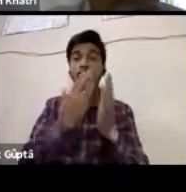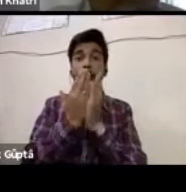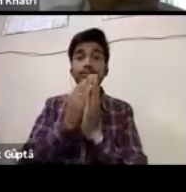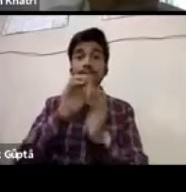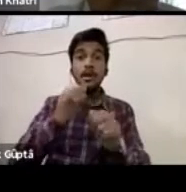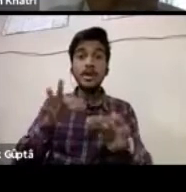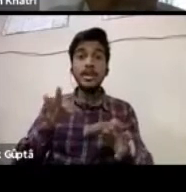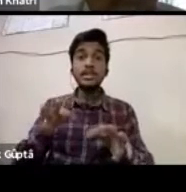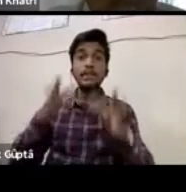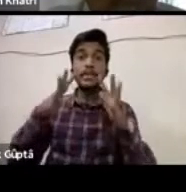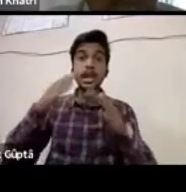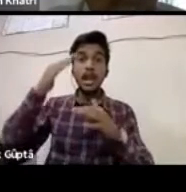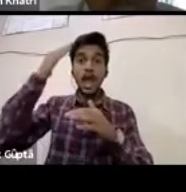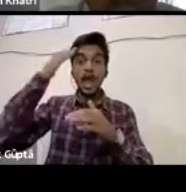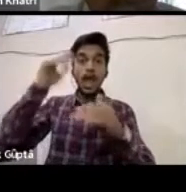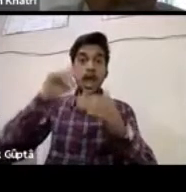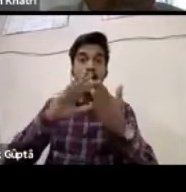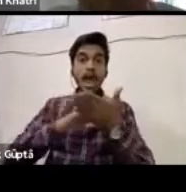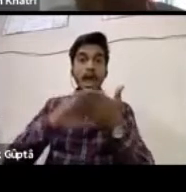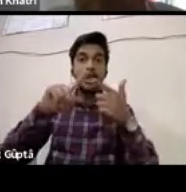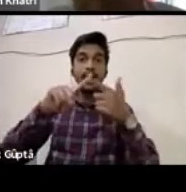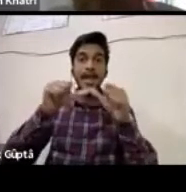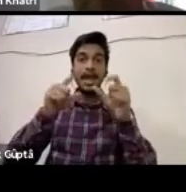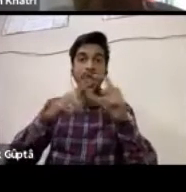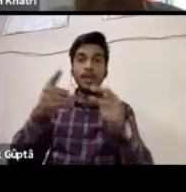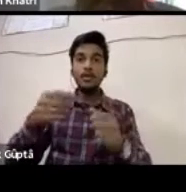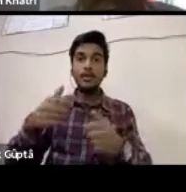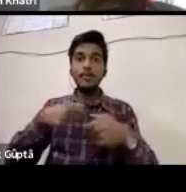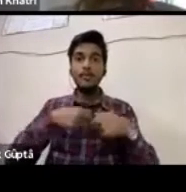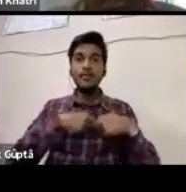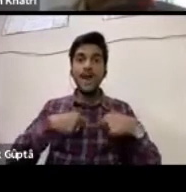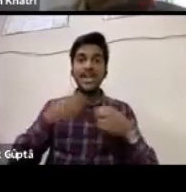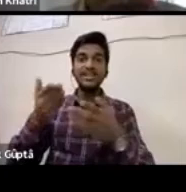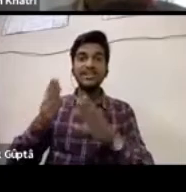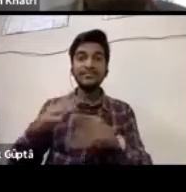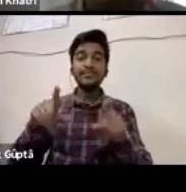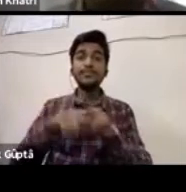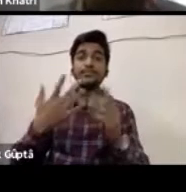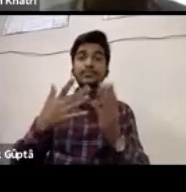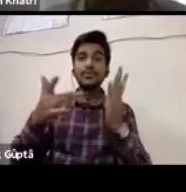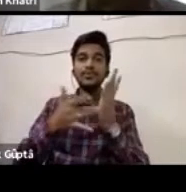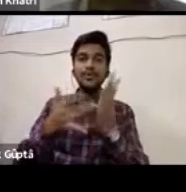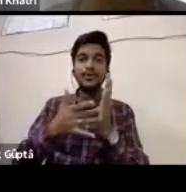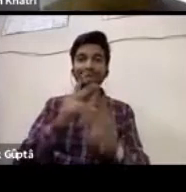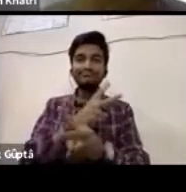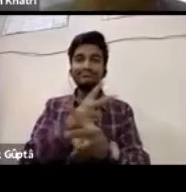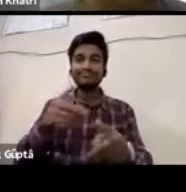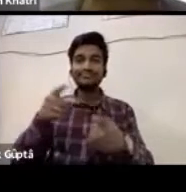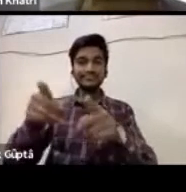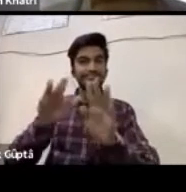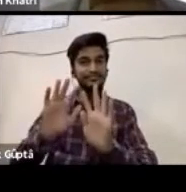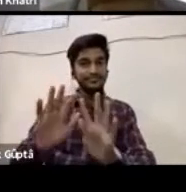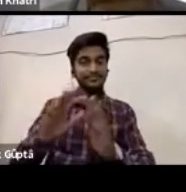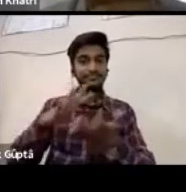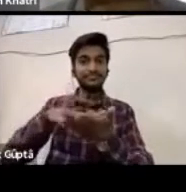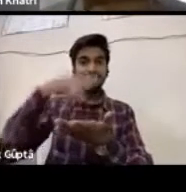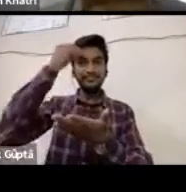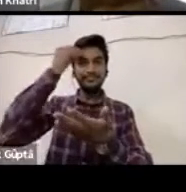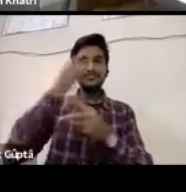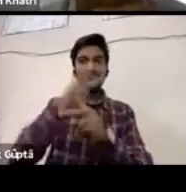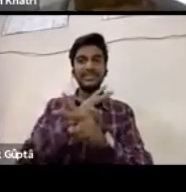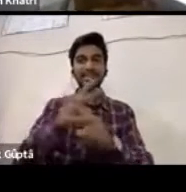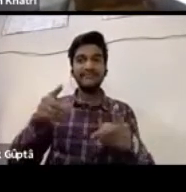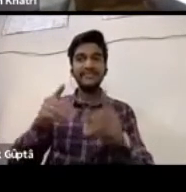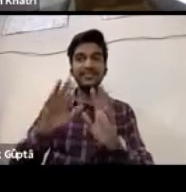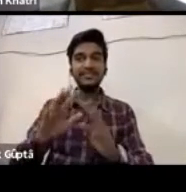का मौका मिला। एंड क्योंकि मेरी लाइफ में टेक्नोलॉजी ने बहुत पॉजिटिव रोल प्ले किया था और बहुत एम्पावरिंग रोल था वो, तो इसको देखते हुए